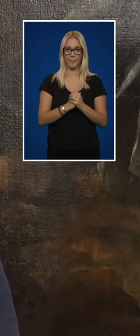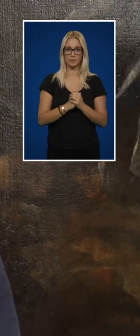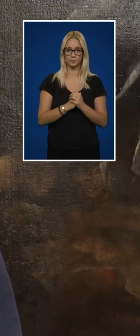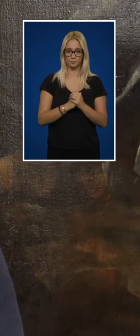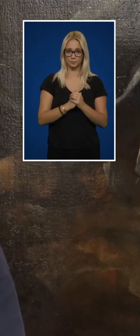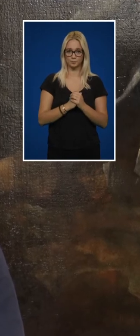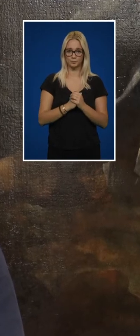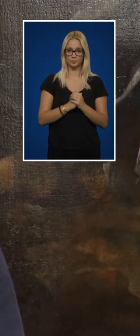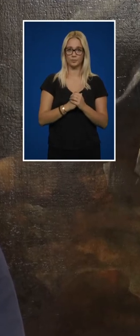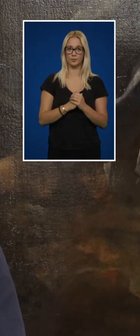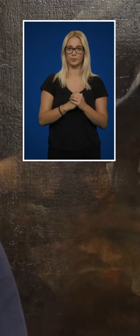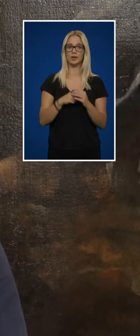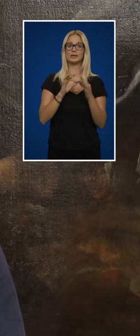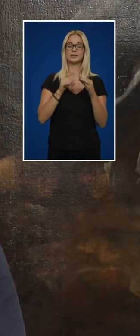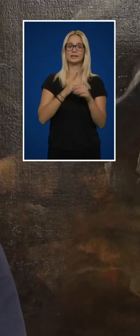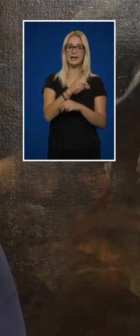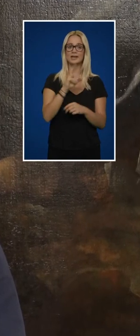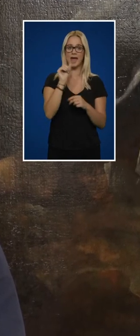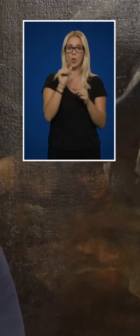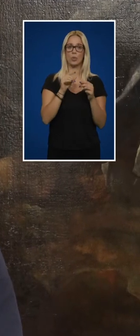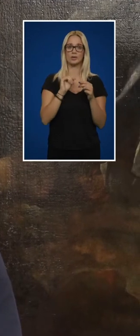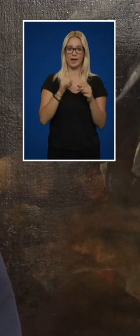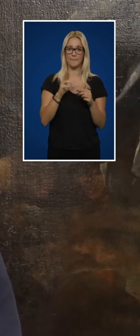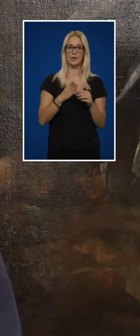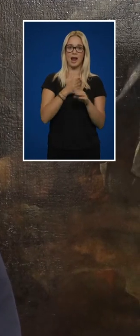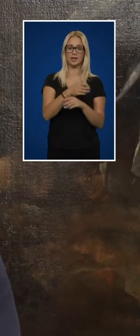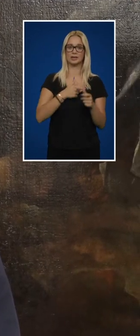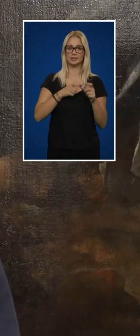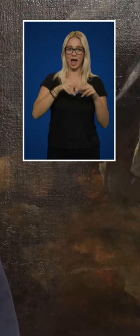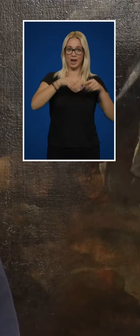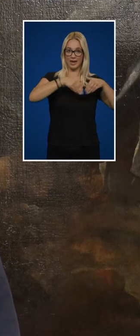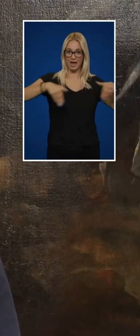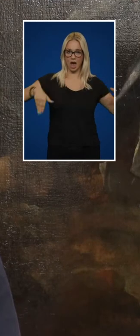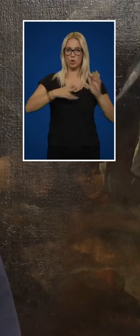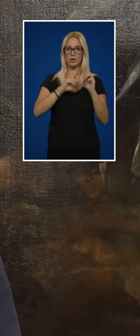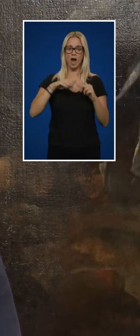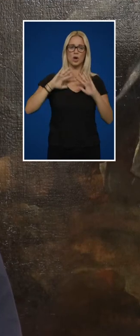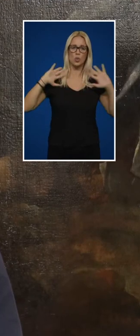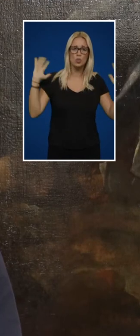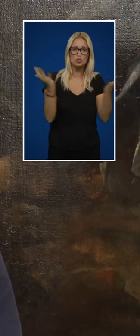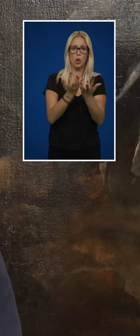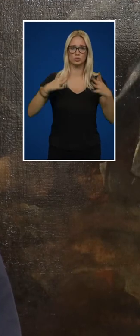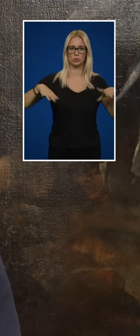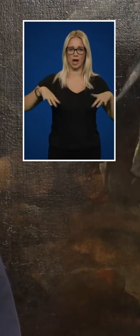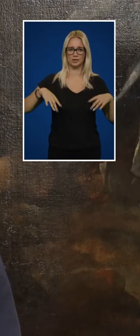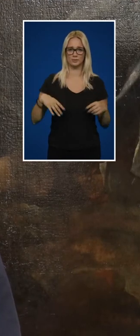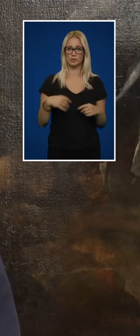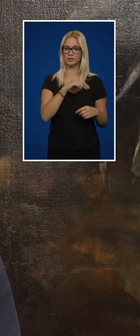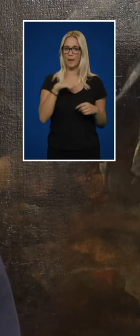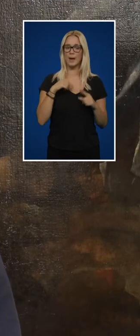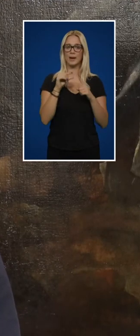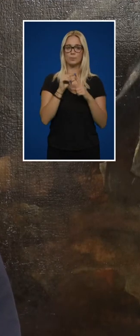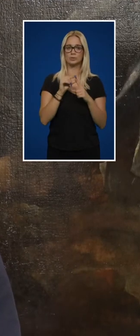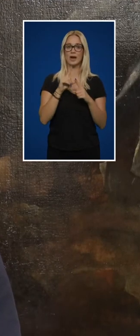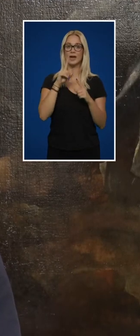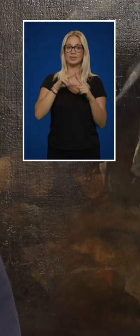Jedan od temeljnih strateških ciljeva Europske unije je prelazak sa linearnog na kružno gospodarstvo, a sama pretpostavka